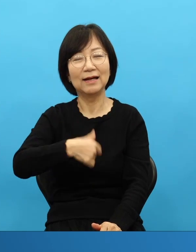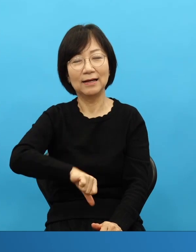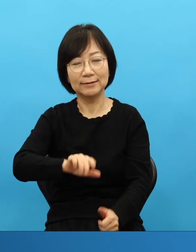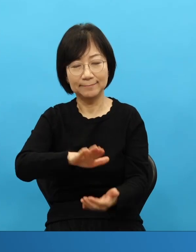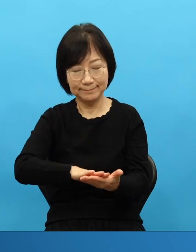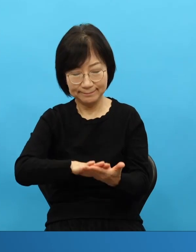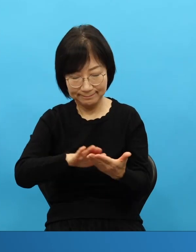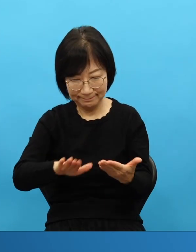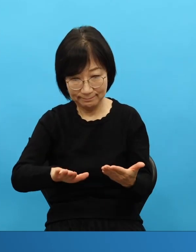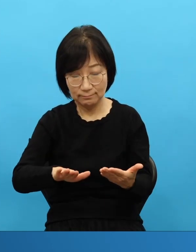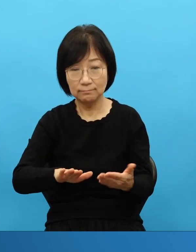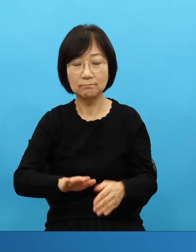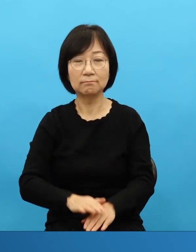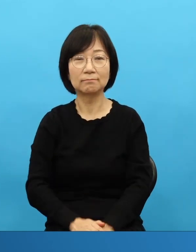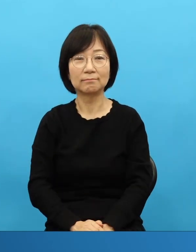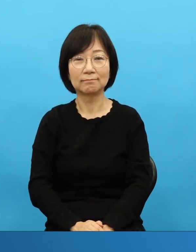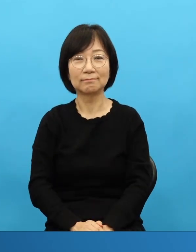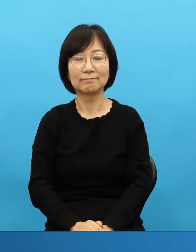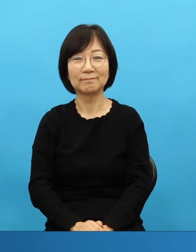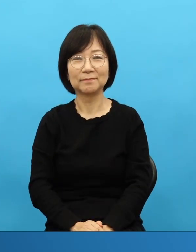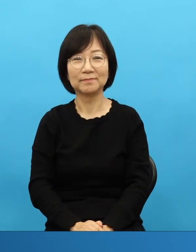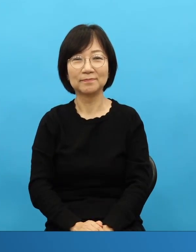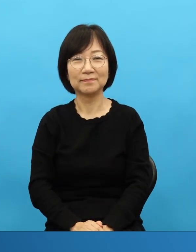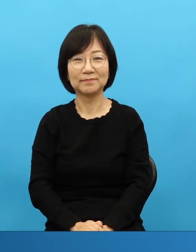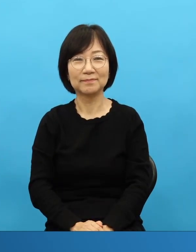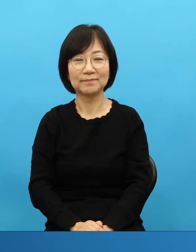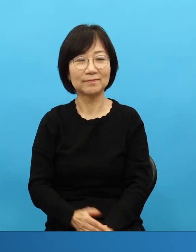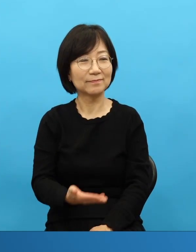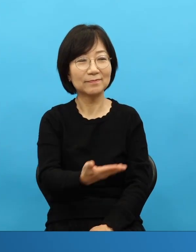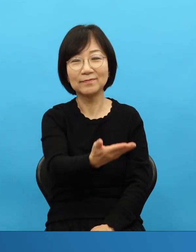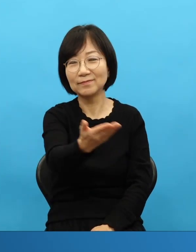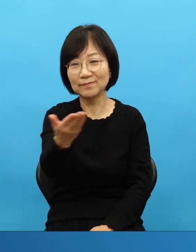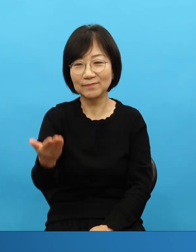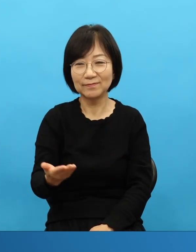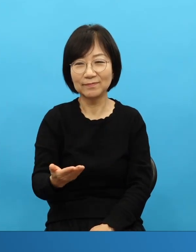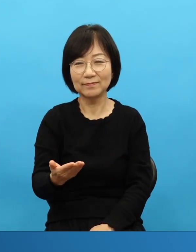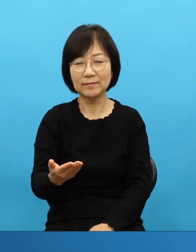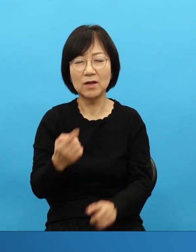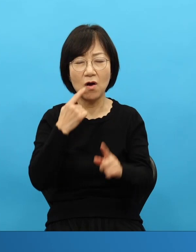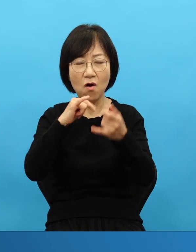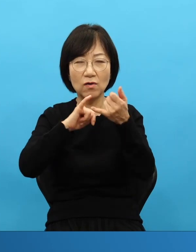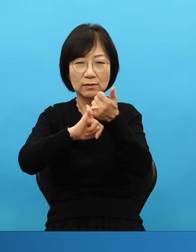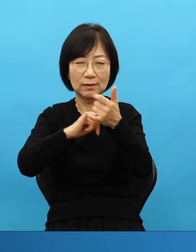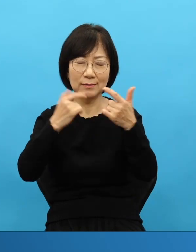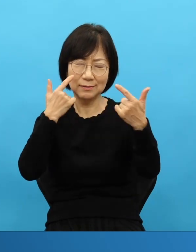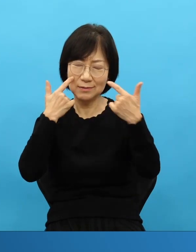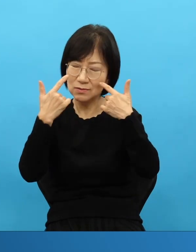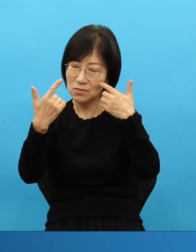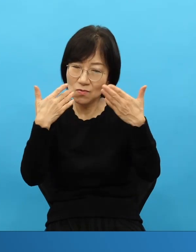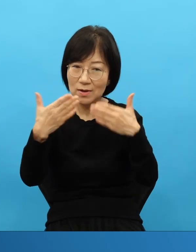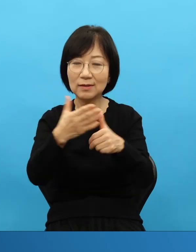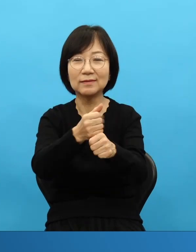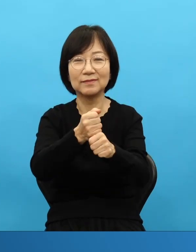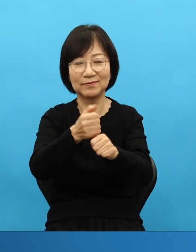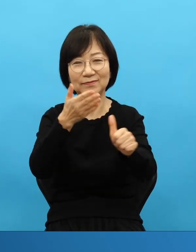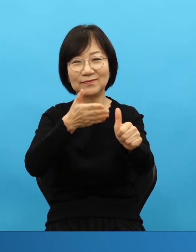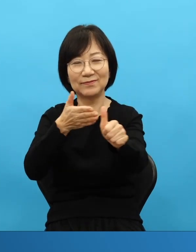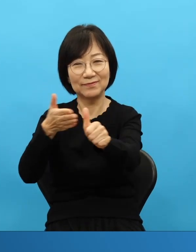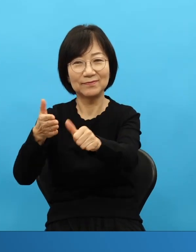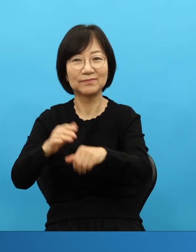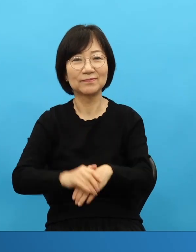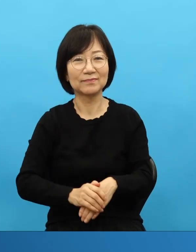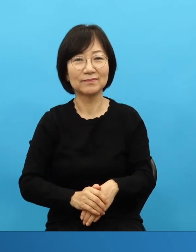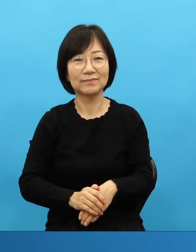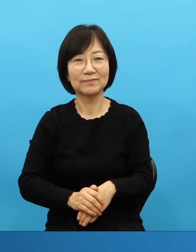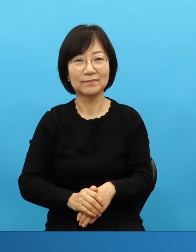Bethlehemite. 언약을 정확하게 잡으셔야 돼요. Accurately hold to the 그렇죠? covenant. Isn't that 교회 so? 가서 예배만 잘